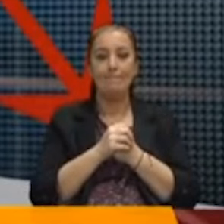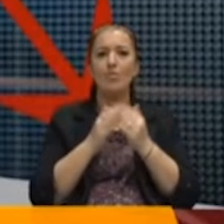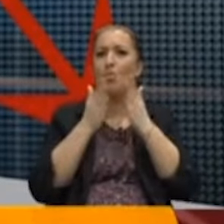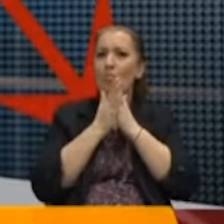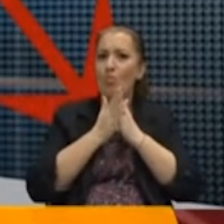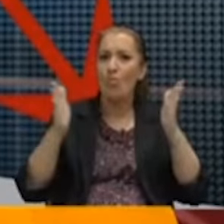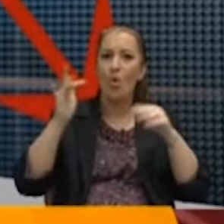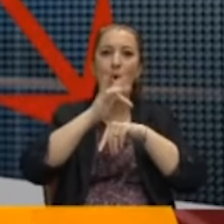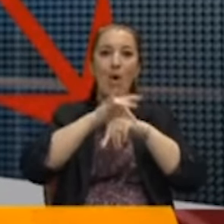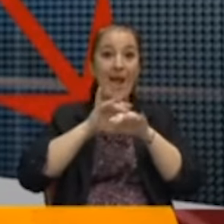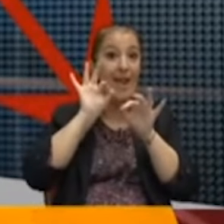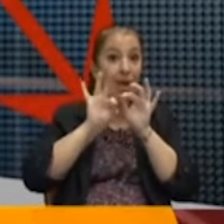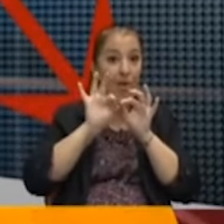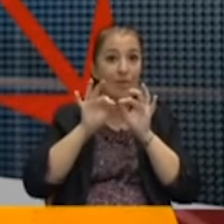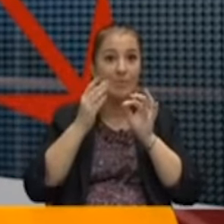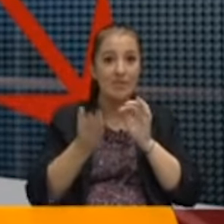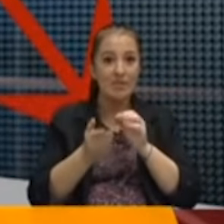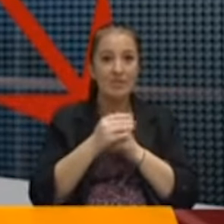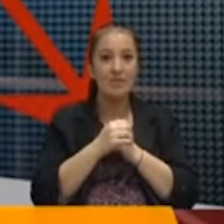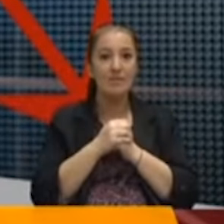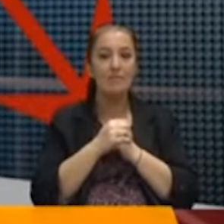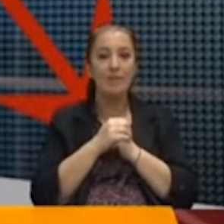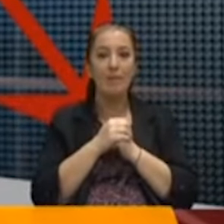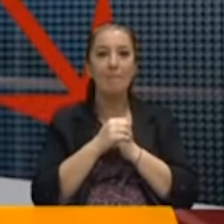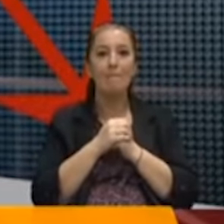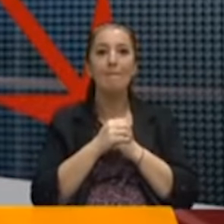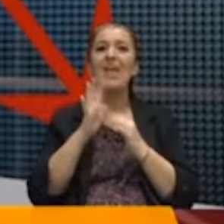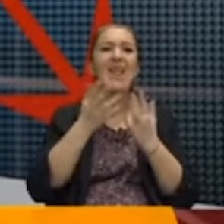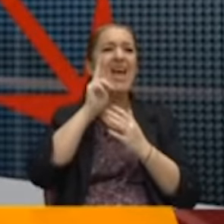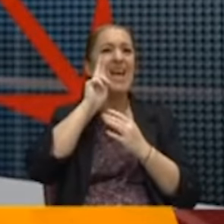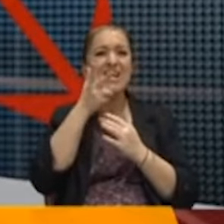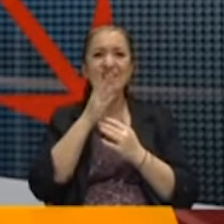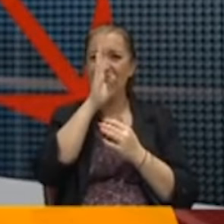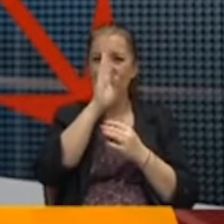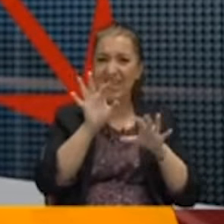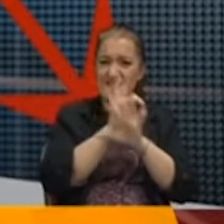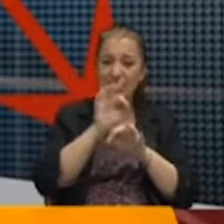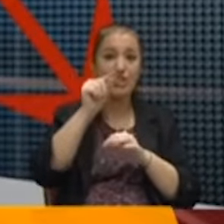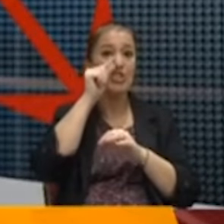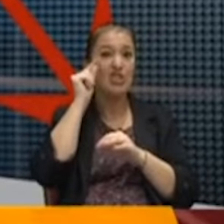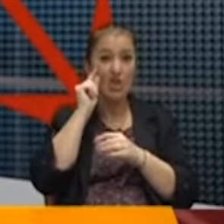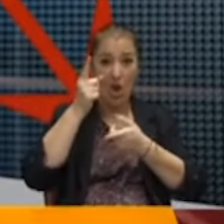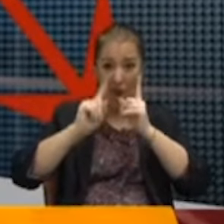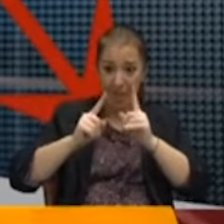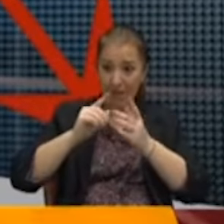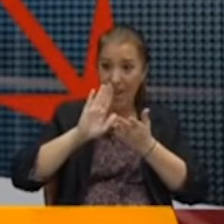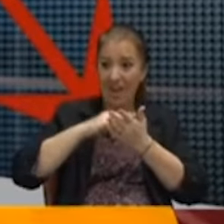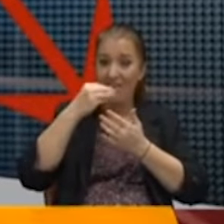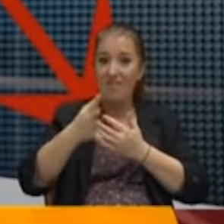Koskoca ülkenin ekonomisini ne yazık ki liyakatsız kişilerin yönetimine verirseniz bunlar